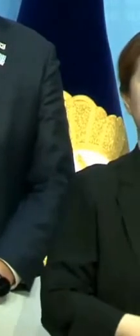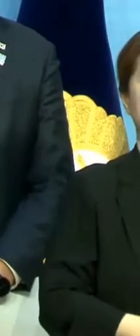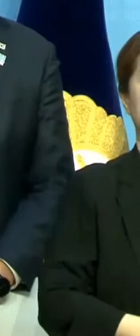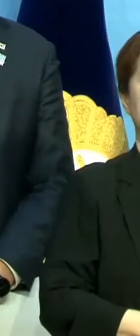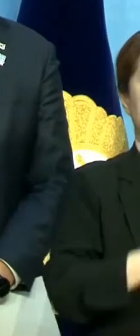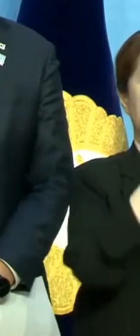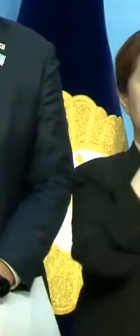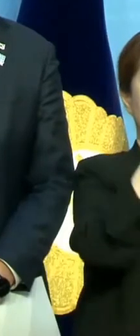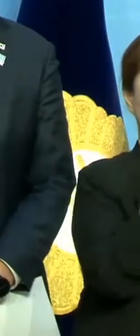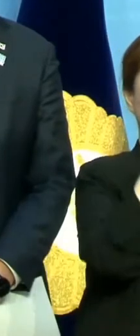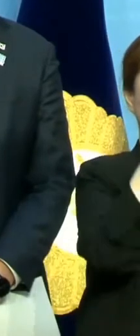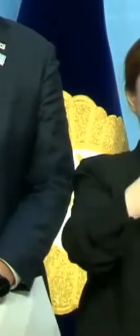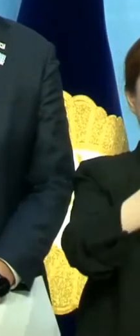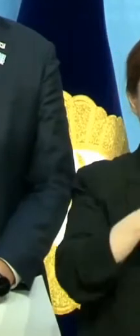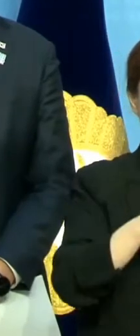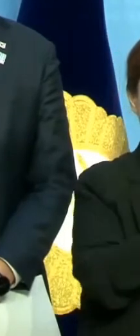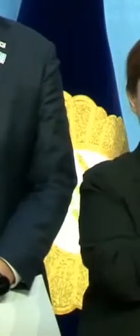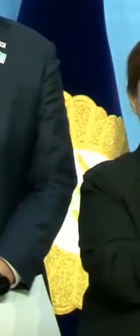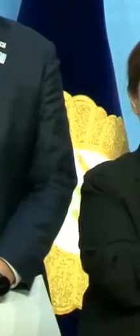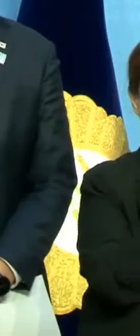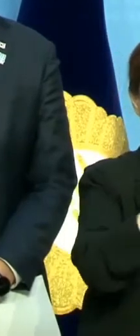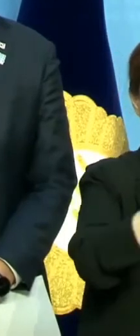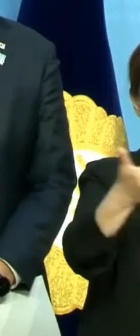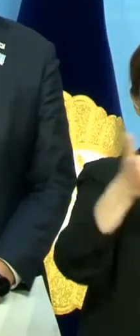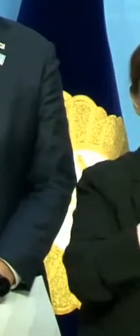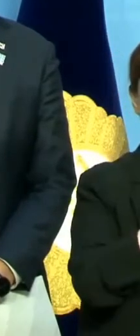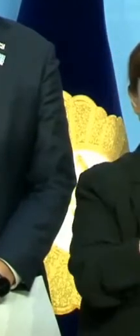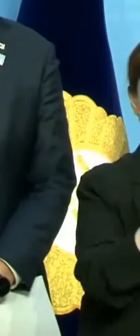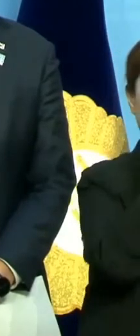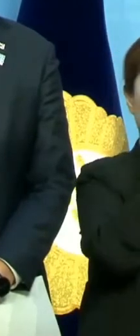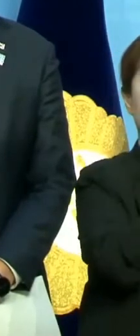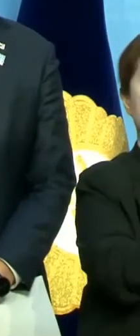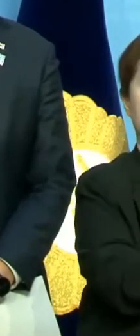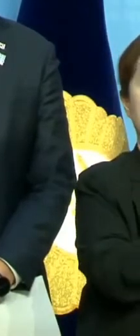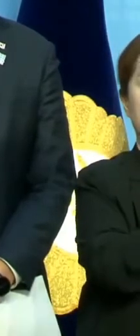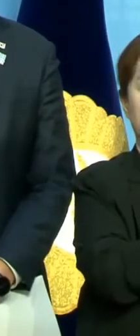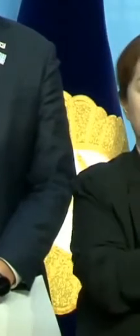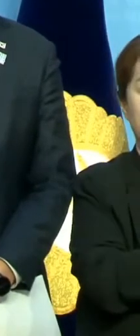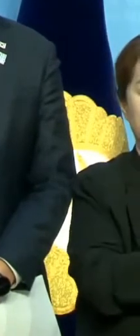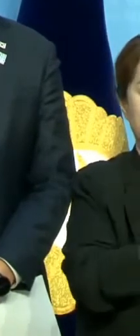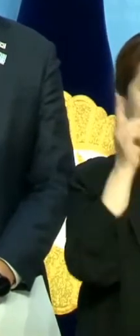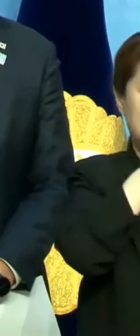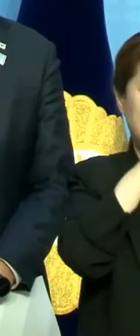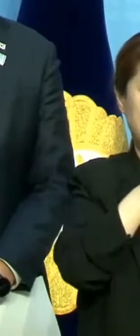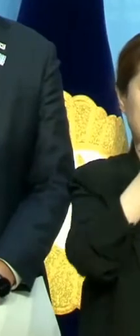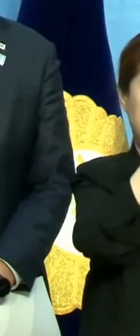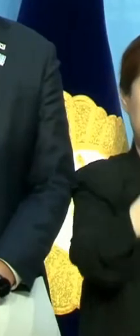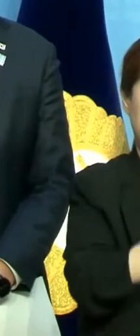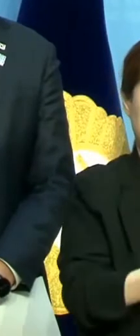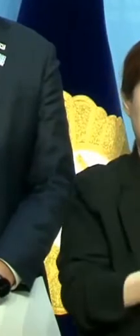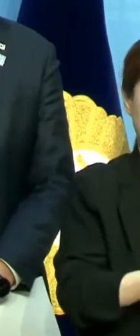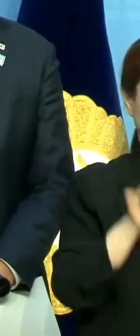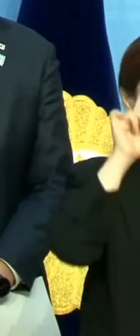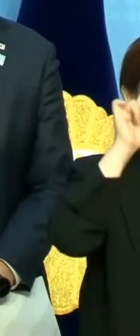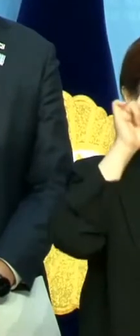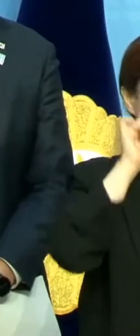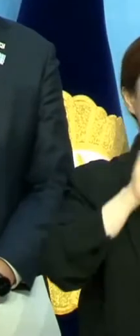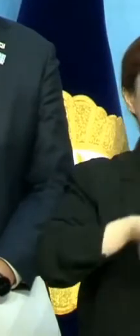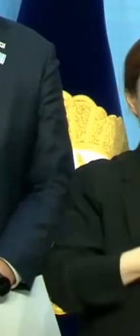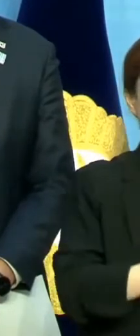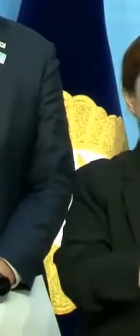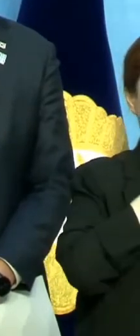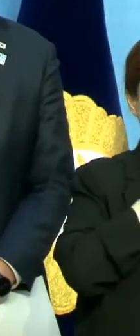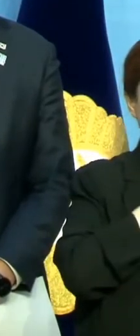고유민 선수가 세상을 떠난 뒤 고 선수가 생전 악성 댓글에 시달려 스스로 극단적 선택을